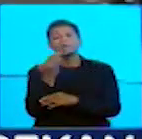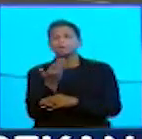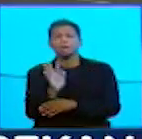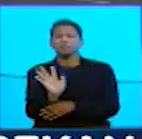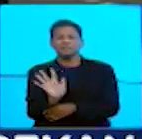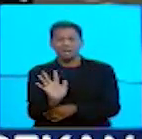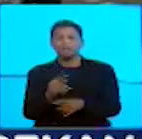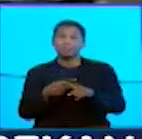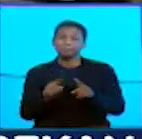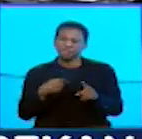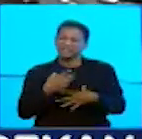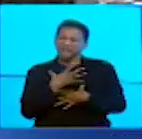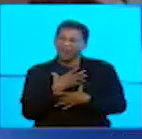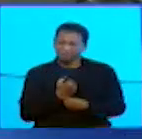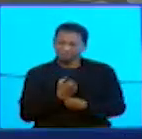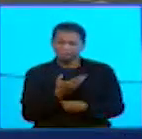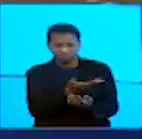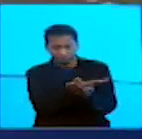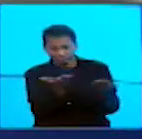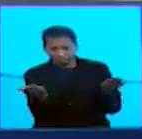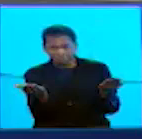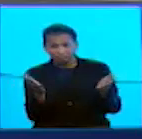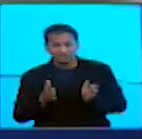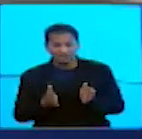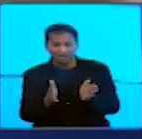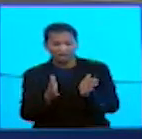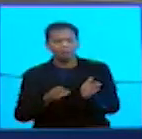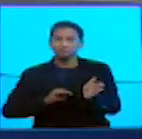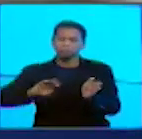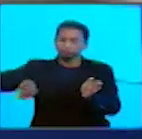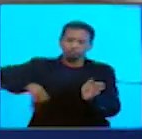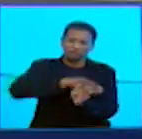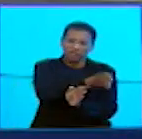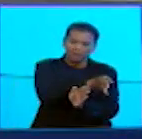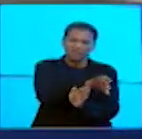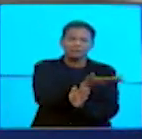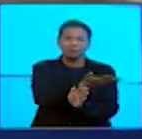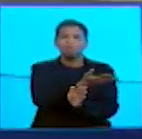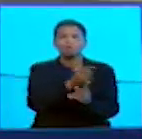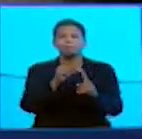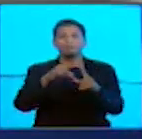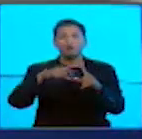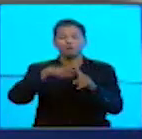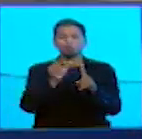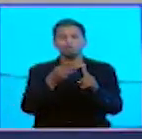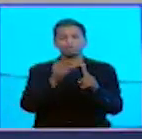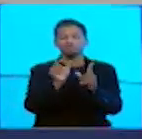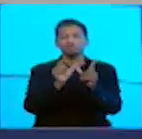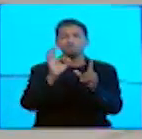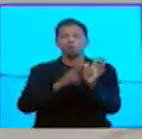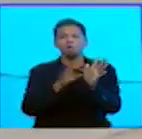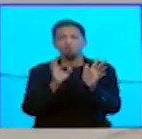diarahkan untuk ke beberapa ruas jalan, diantaranya ada Pakubuwono serta Asia Afrika yang di kawasan Jenderal